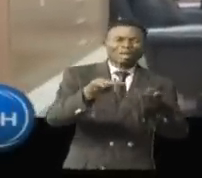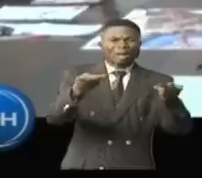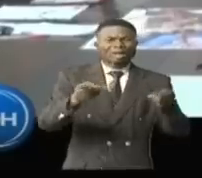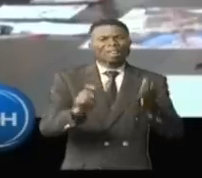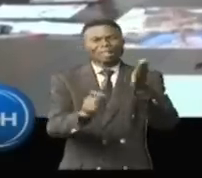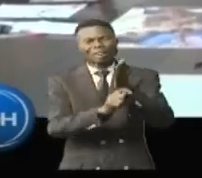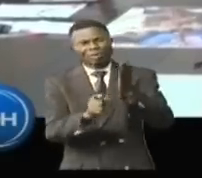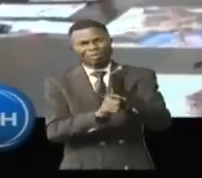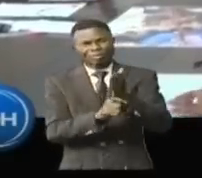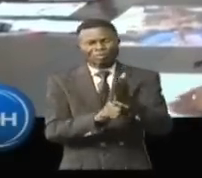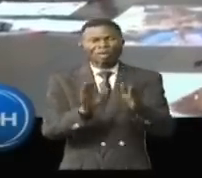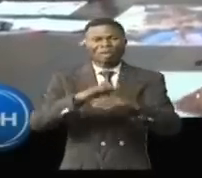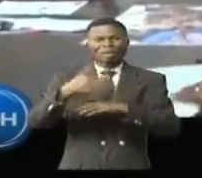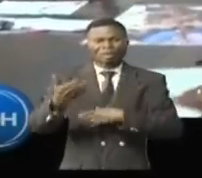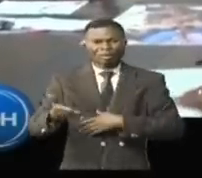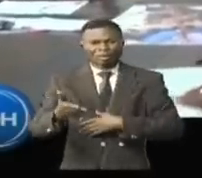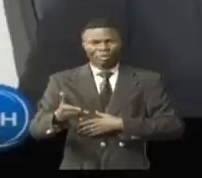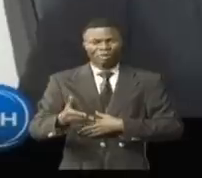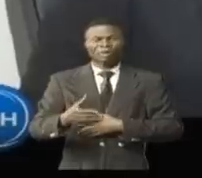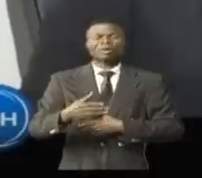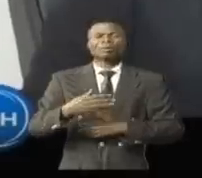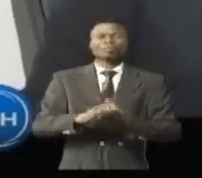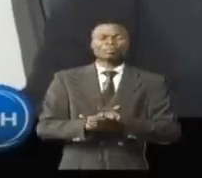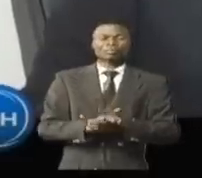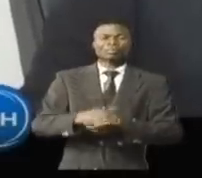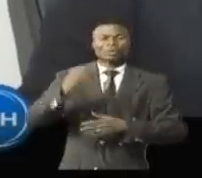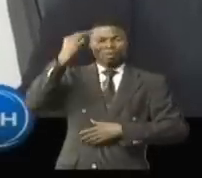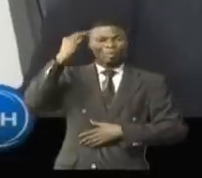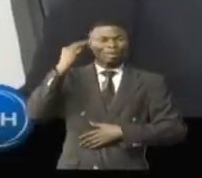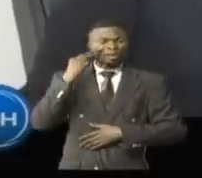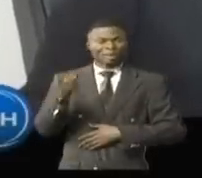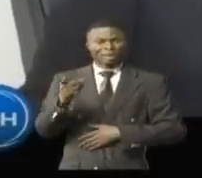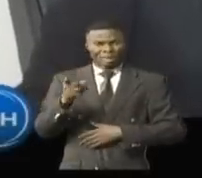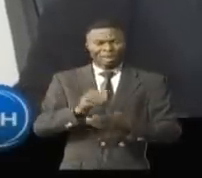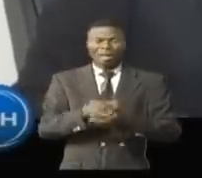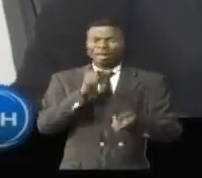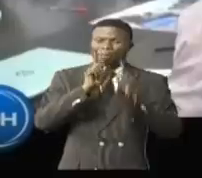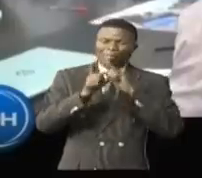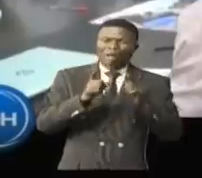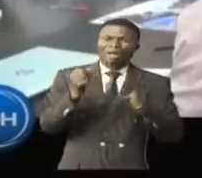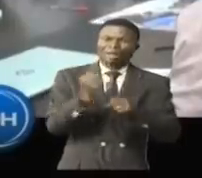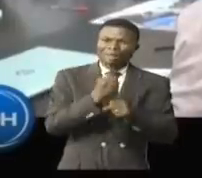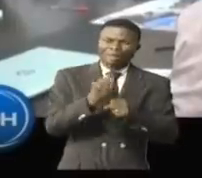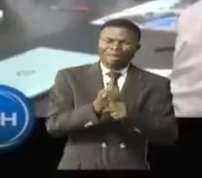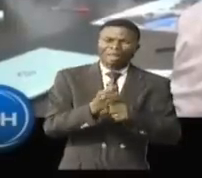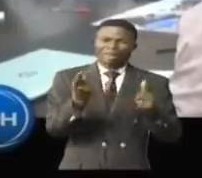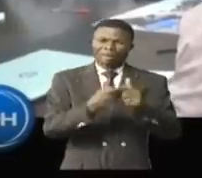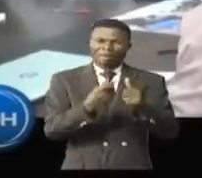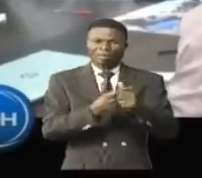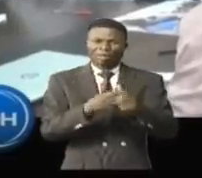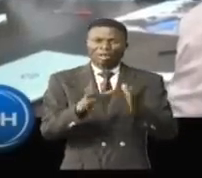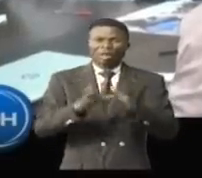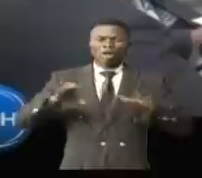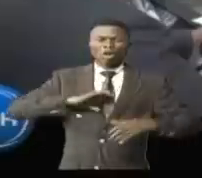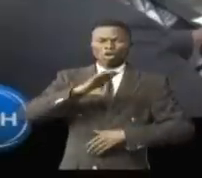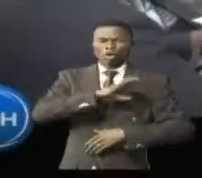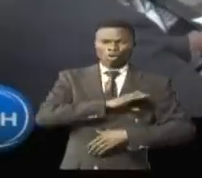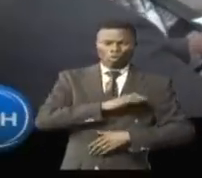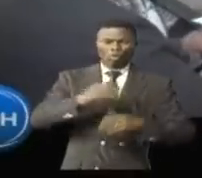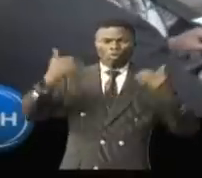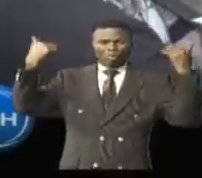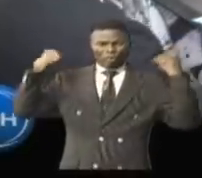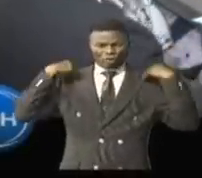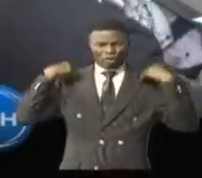technologie. Juste après, le patron de la recherche scientifique a eu une séance de travail, tout d'abord avec le comité de gestion sortant